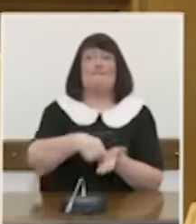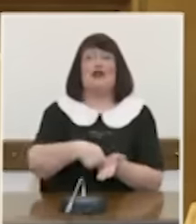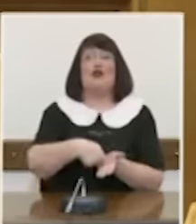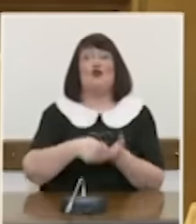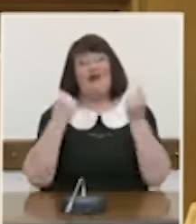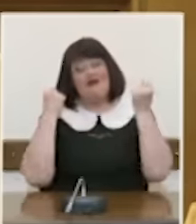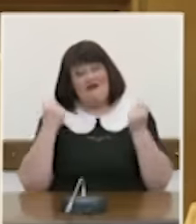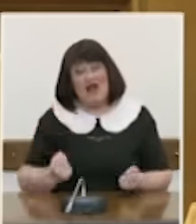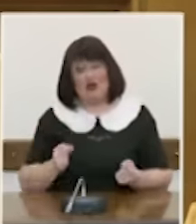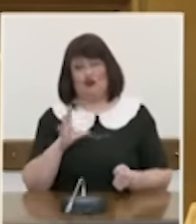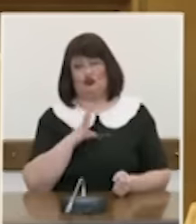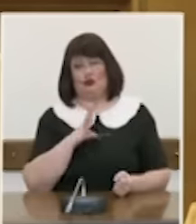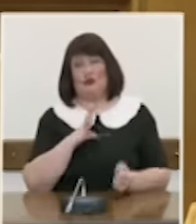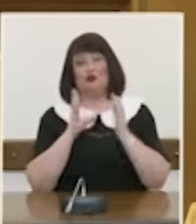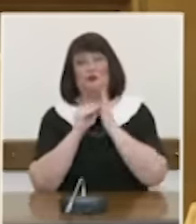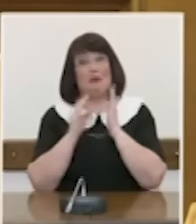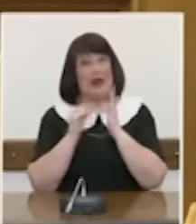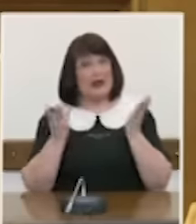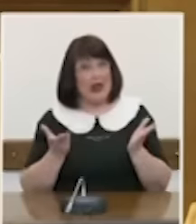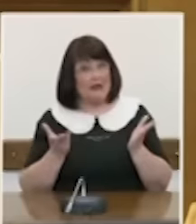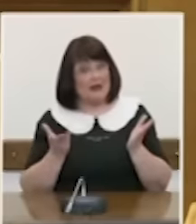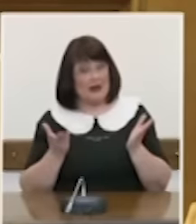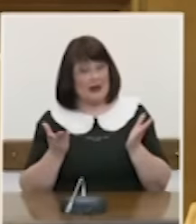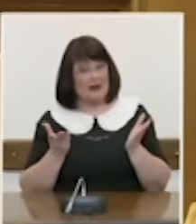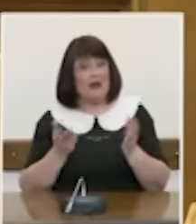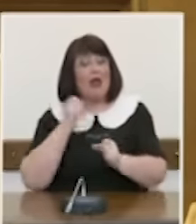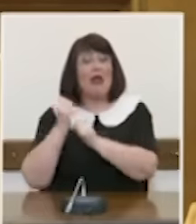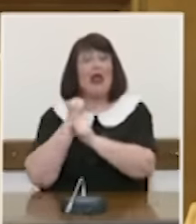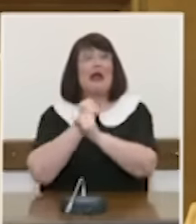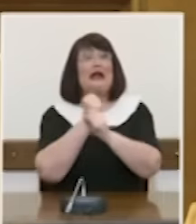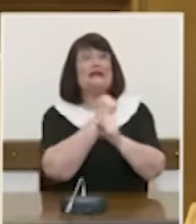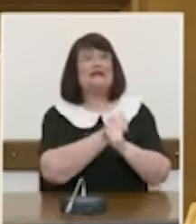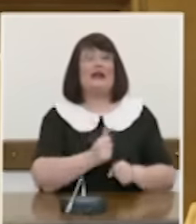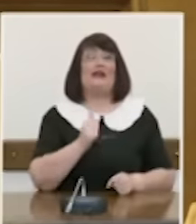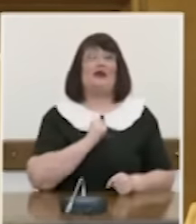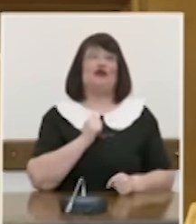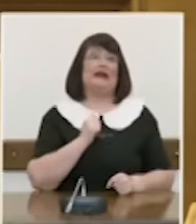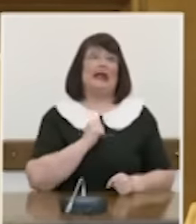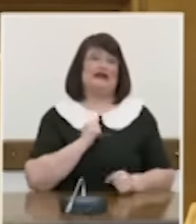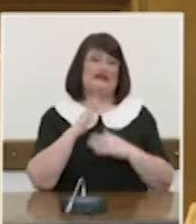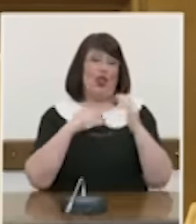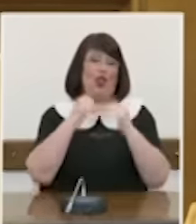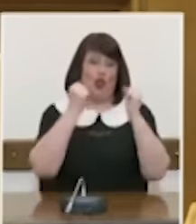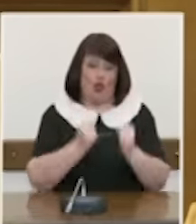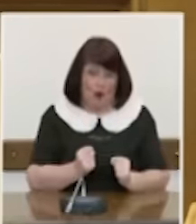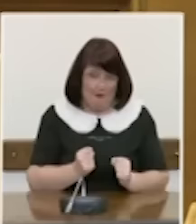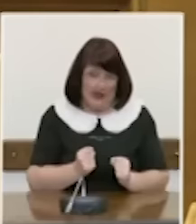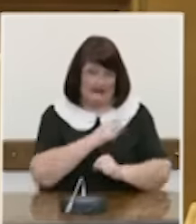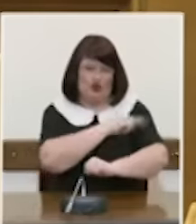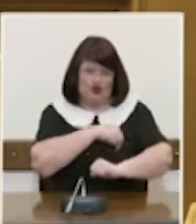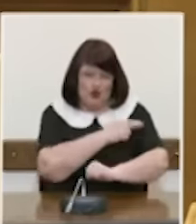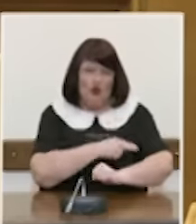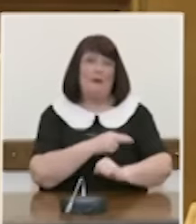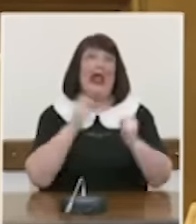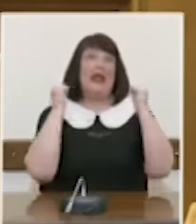εισόδημα. Για παράδειγμα, ο κύκλος εργασιών των ιδιωτικών δομών υγείας, κυρίως της πρωτοβάθμιας, φτάνει